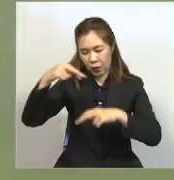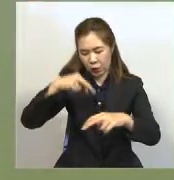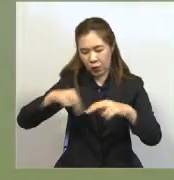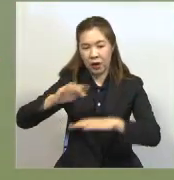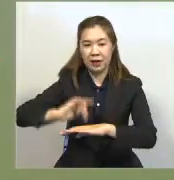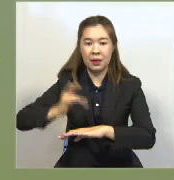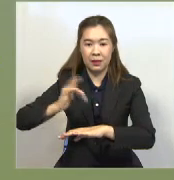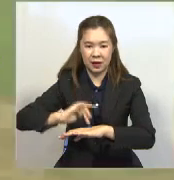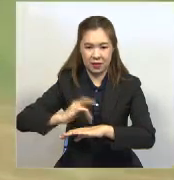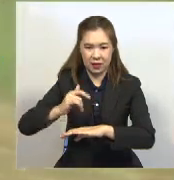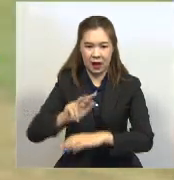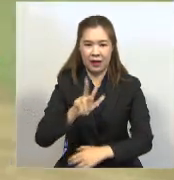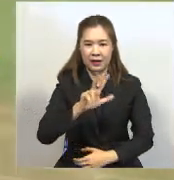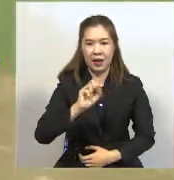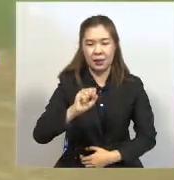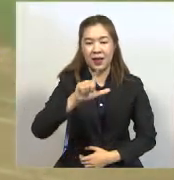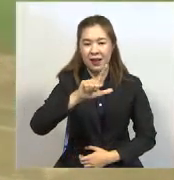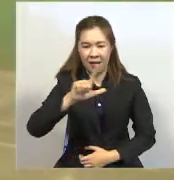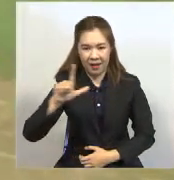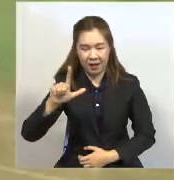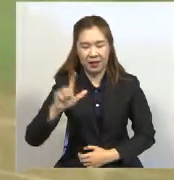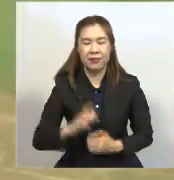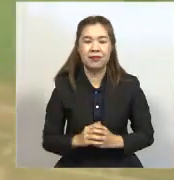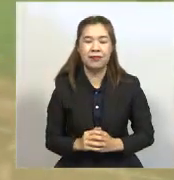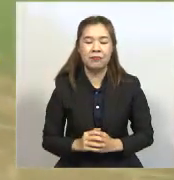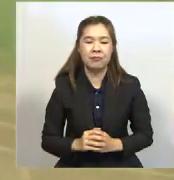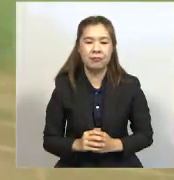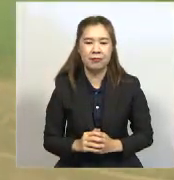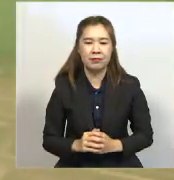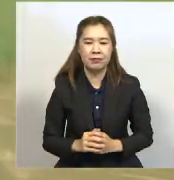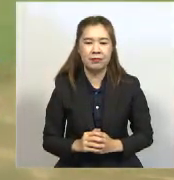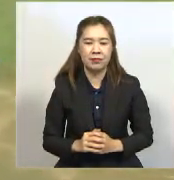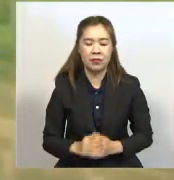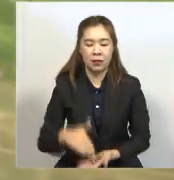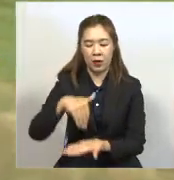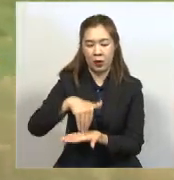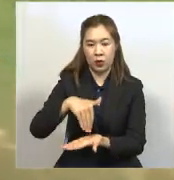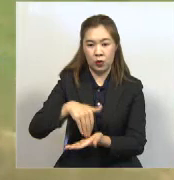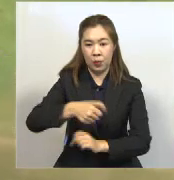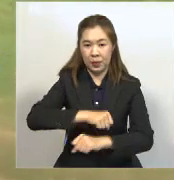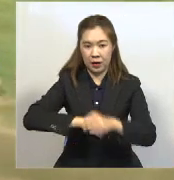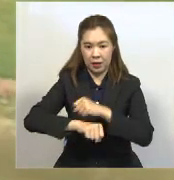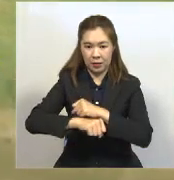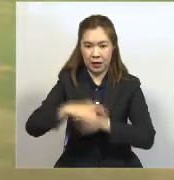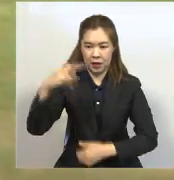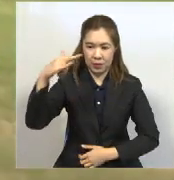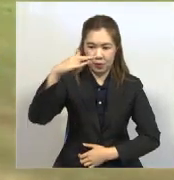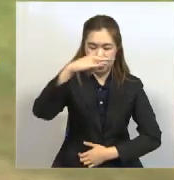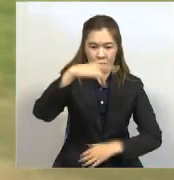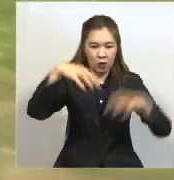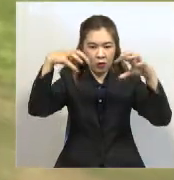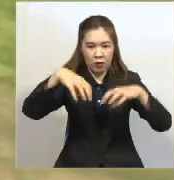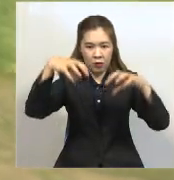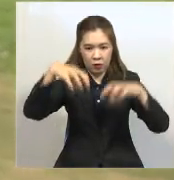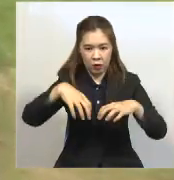ทุกๆวันวันละ 300,000 ล้านลูกบาศก์เมตรในขณะเดียวกันค่ะศูนย์ปฏิบัติการฝนหลวงภาคตะวันออก